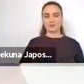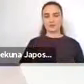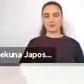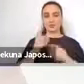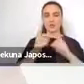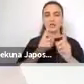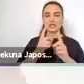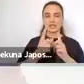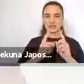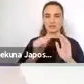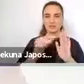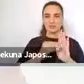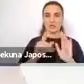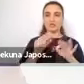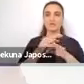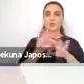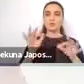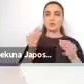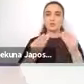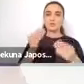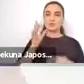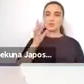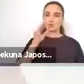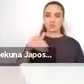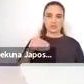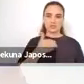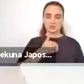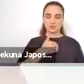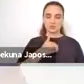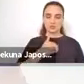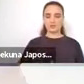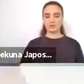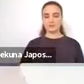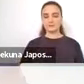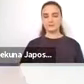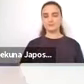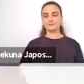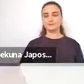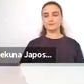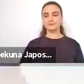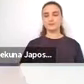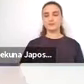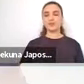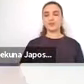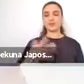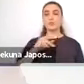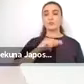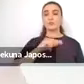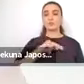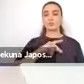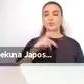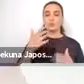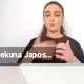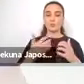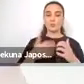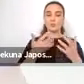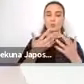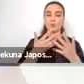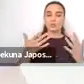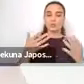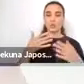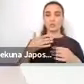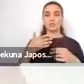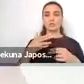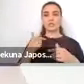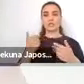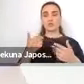რაც თავისუფალი თამაშის დროს არ არის სასურველი. თუ მუშაობთ იმაზე, რომ ცხოველები და ბოსტნეული ერთმანეთისგან გავარჩიოთ,